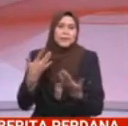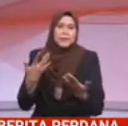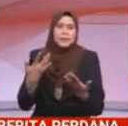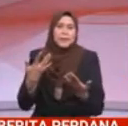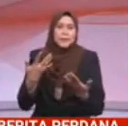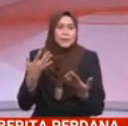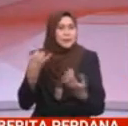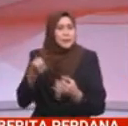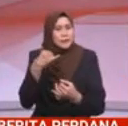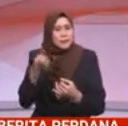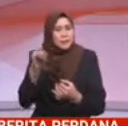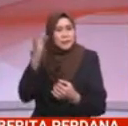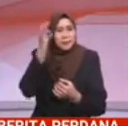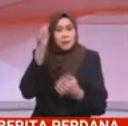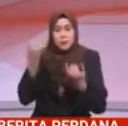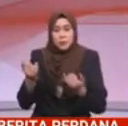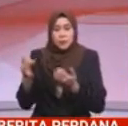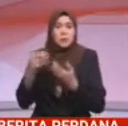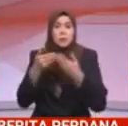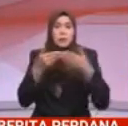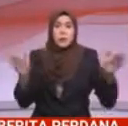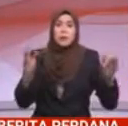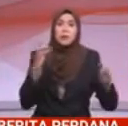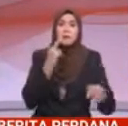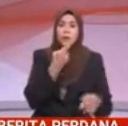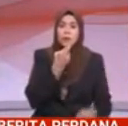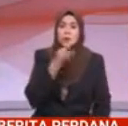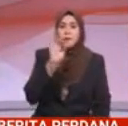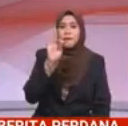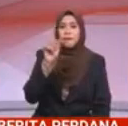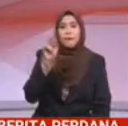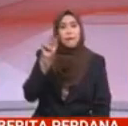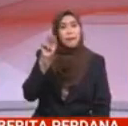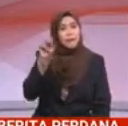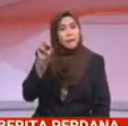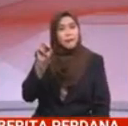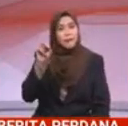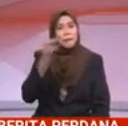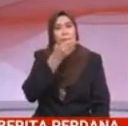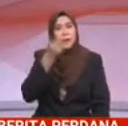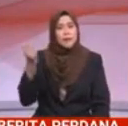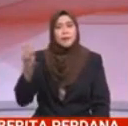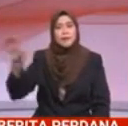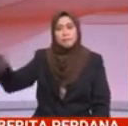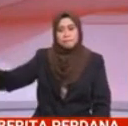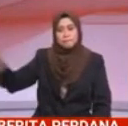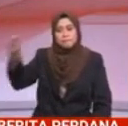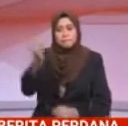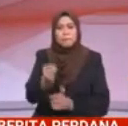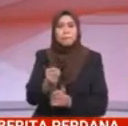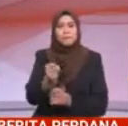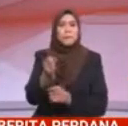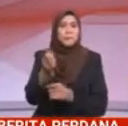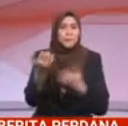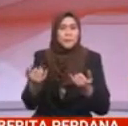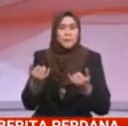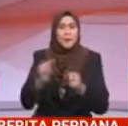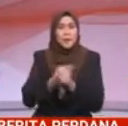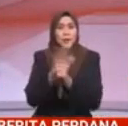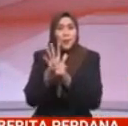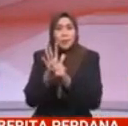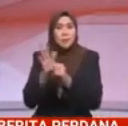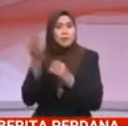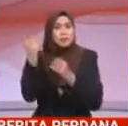sekejap. So bila buat Fatin ni apa kata kita ambil ex-hotelier yang zaman MCO ni, mana yang terkena